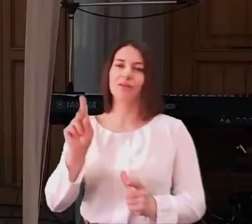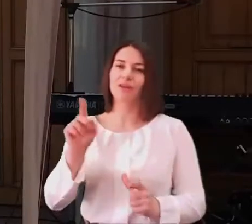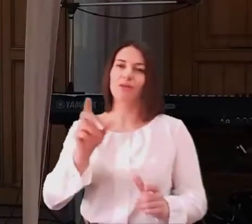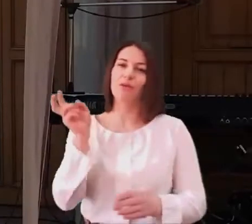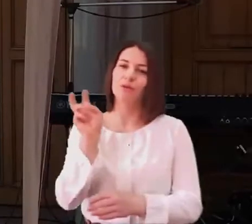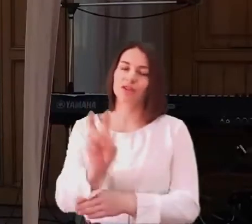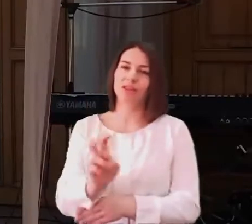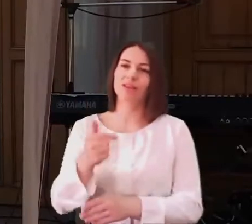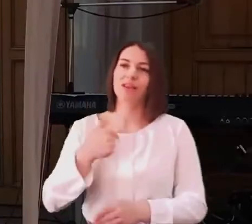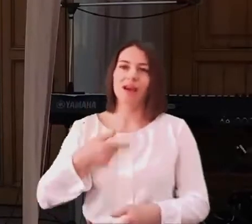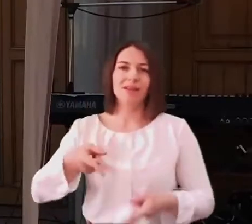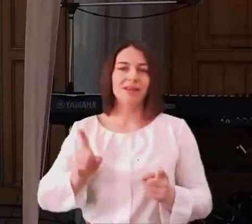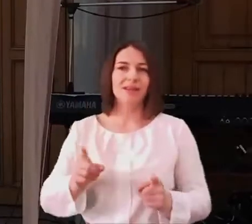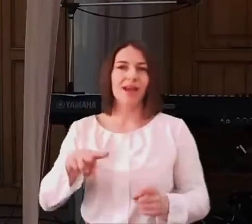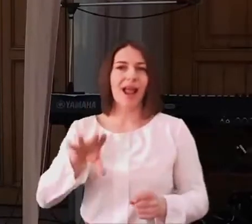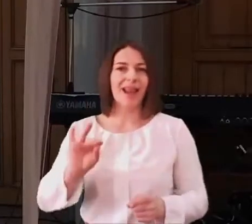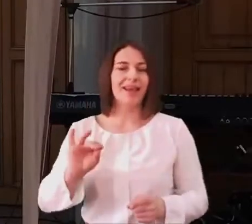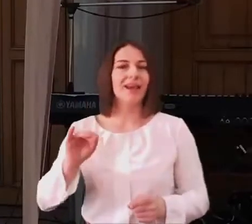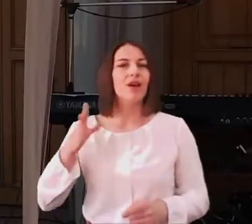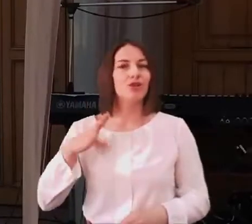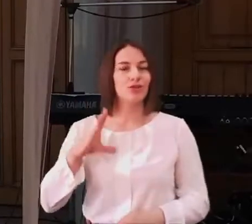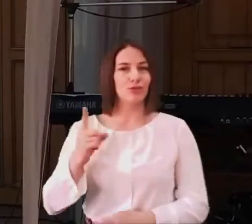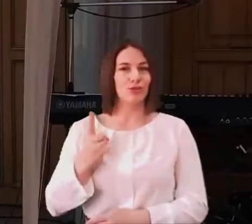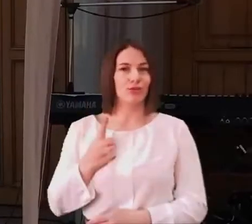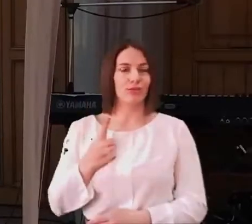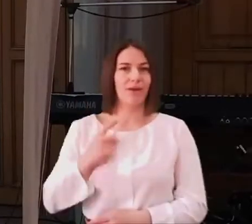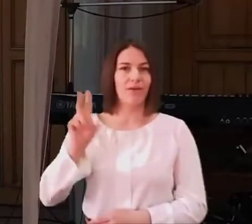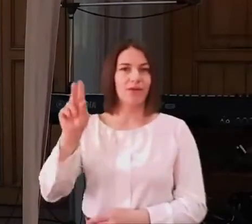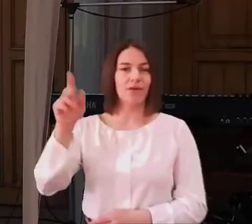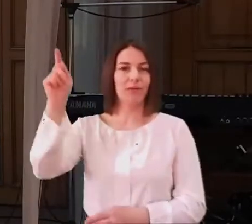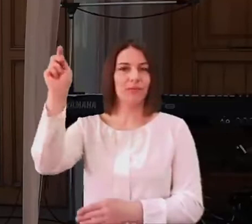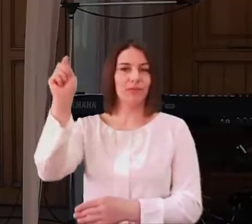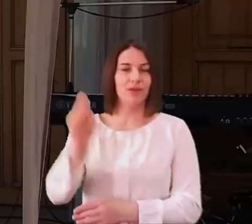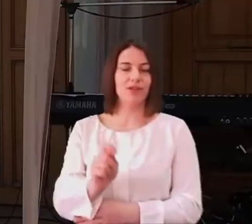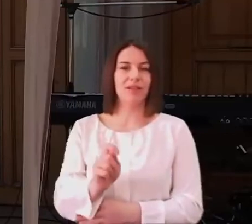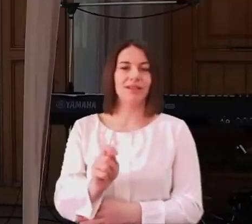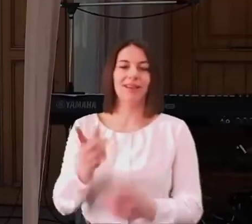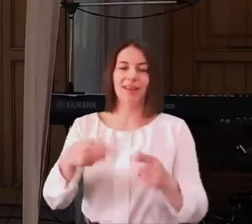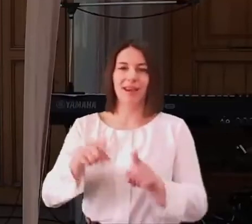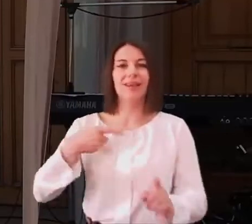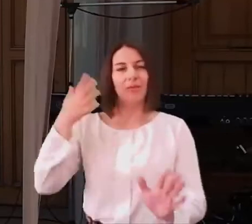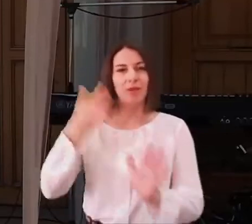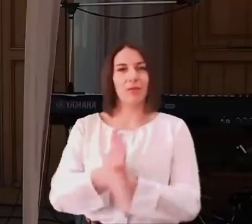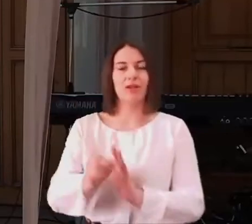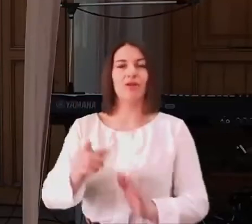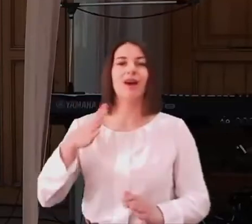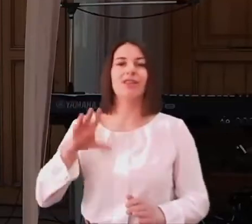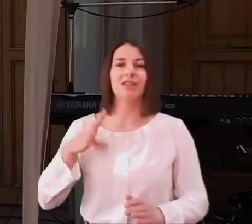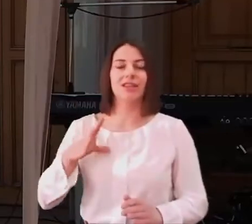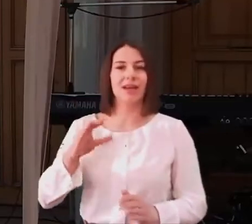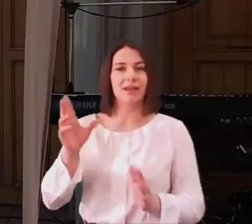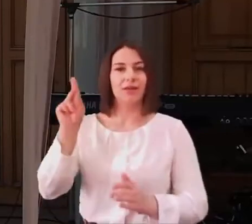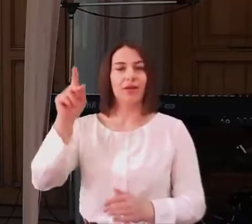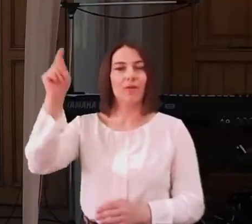пришествия? И так я начинаю понимать, что ожидание пришествия – это не поглядывание на часы, когда же придет Христос, или просто